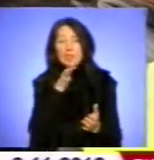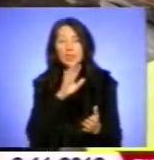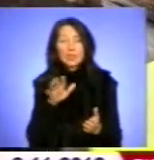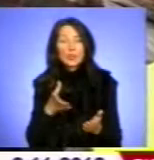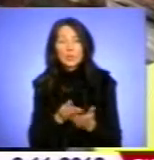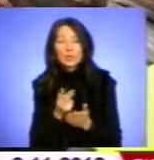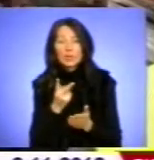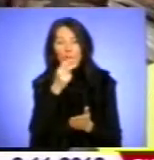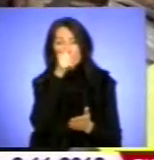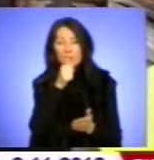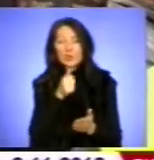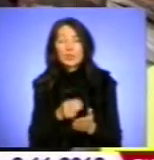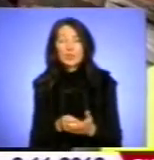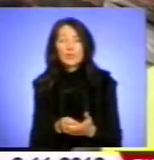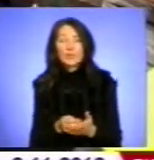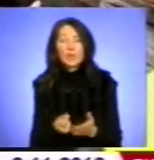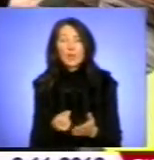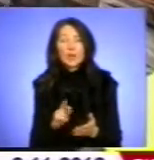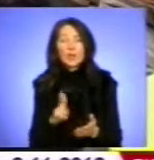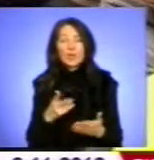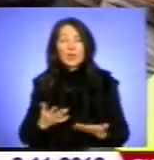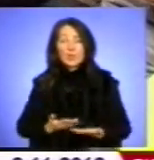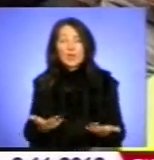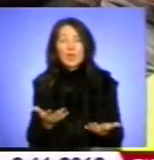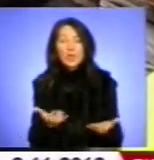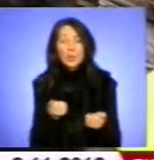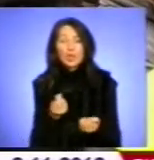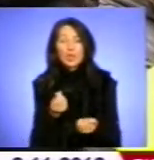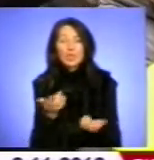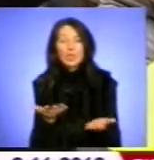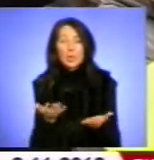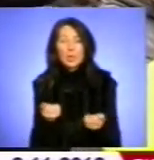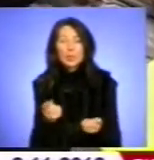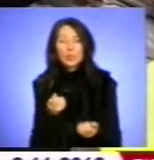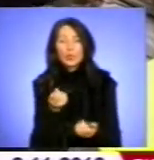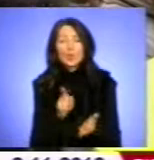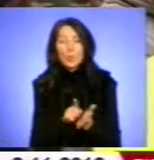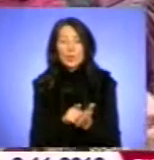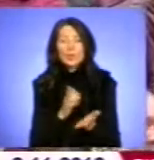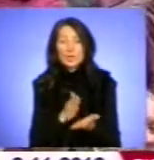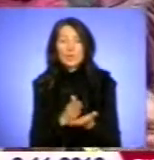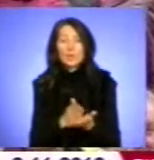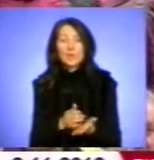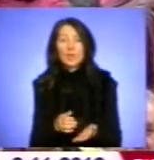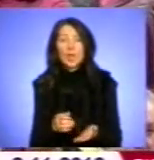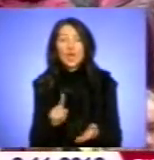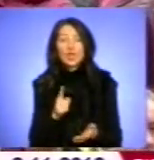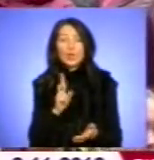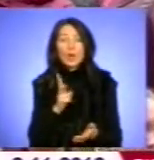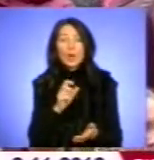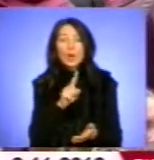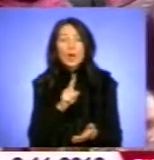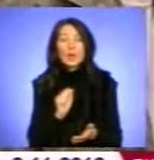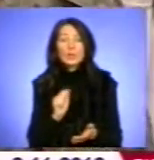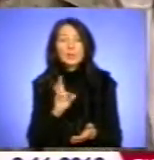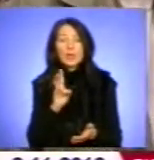зарплату? 2 місяці. Гроші. Як живете? Де берете гроші? Де беремо? Трошки пенсії ще дають. Чому казначейство затримує гроші,